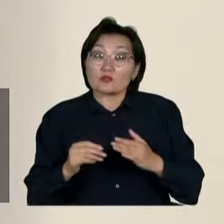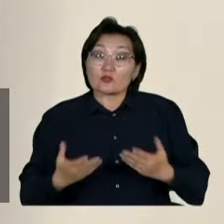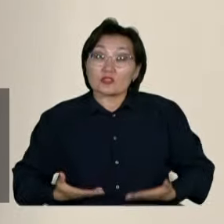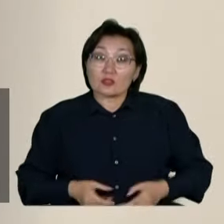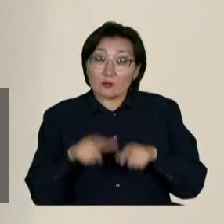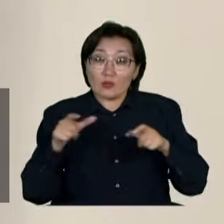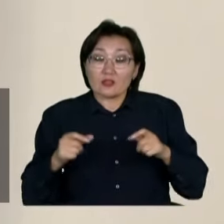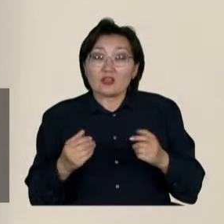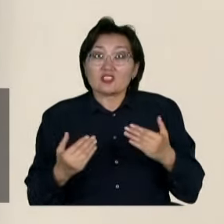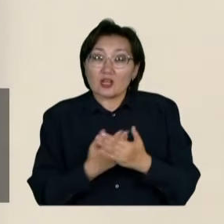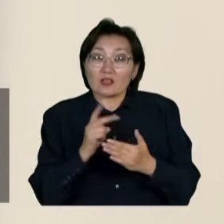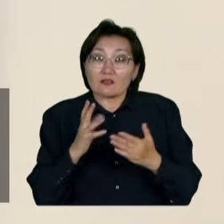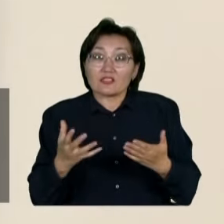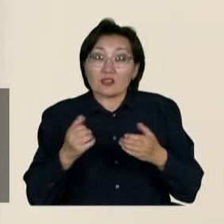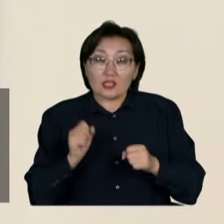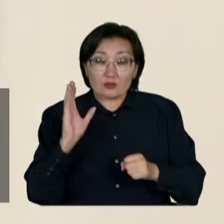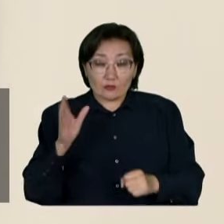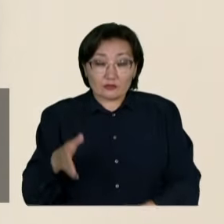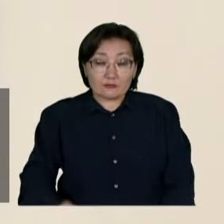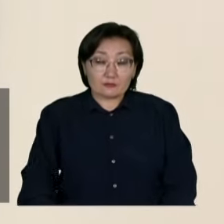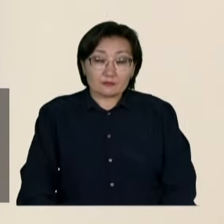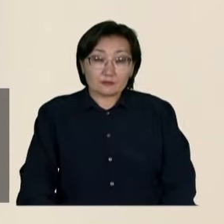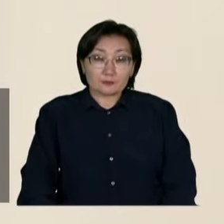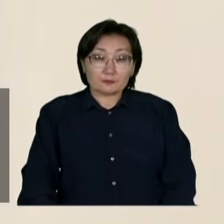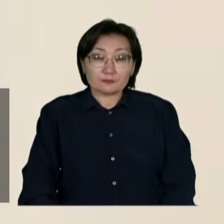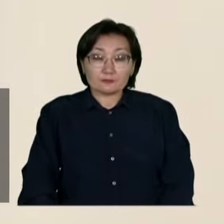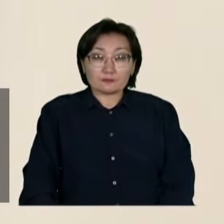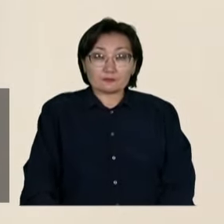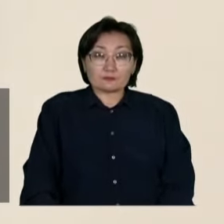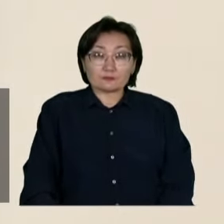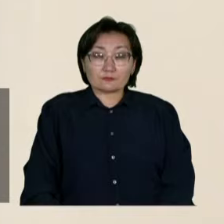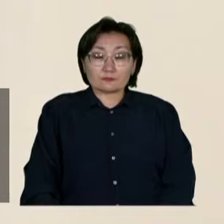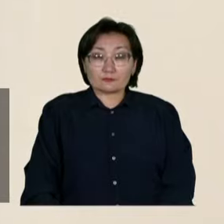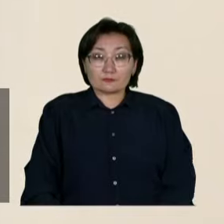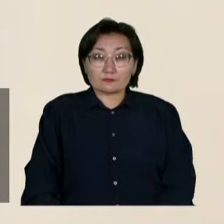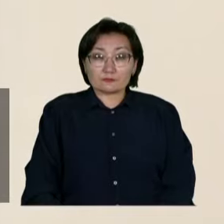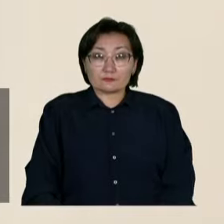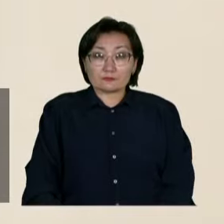қоныс тойын тойламақ. Талант Айымбетов, Хангелді Ахметханов, Алматы телеарнасы.